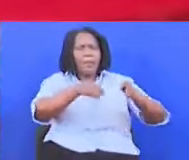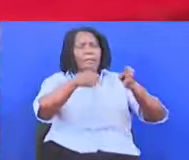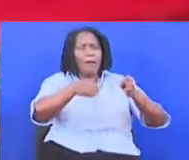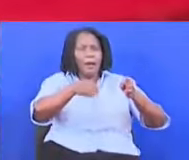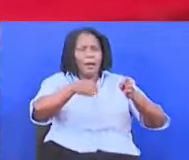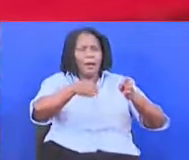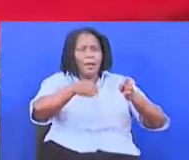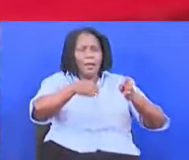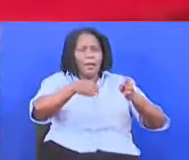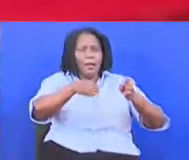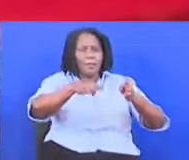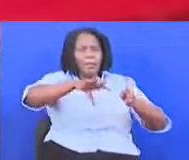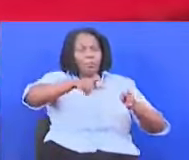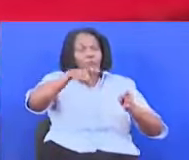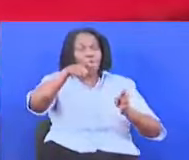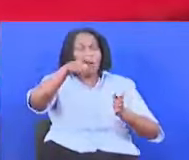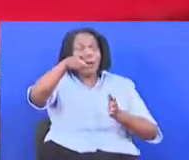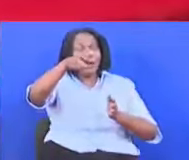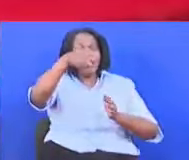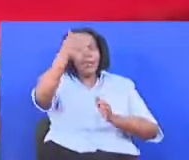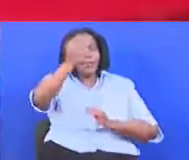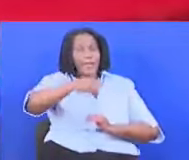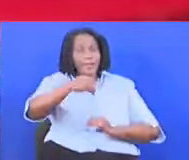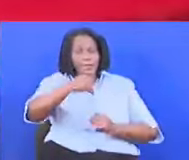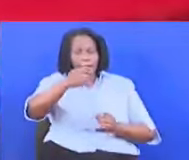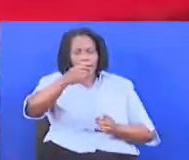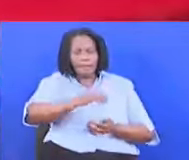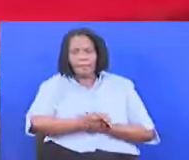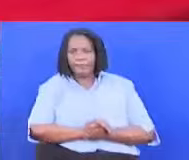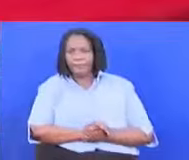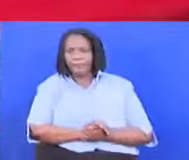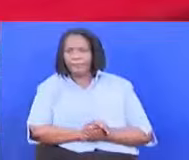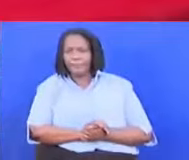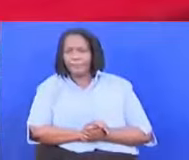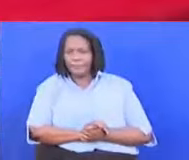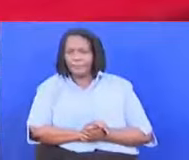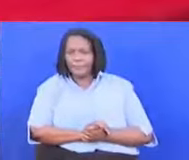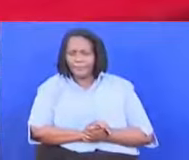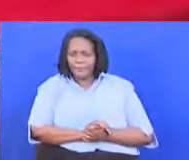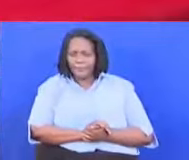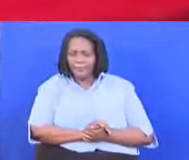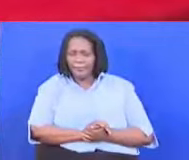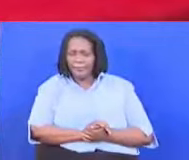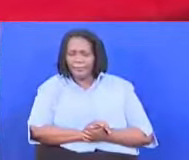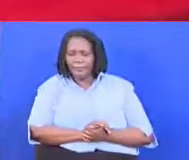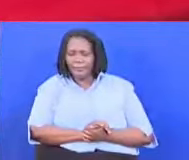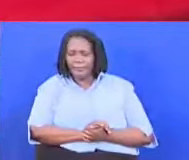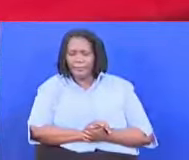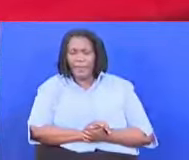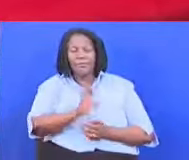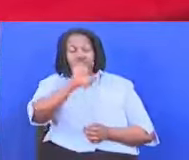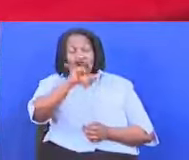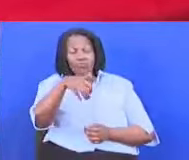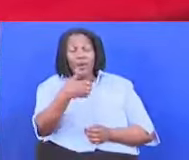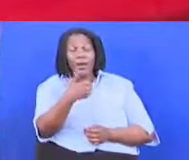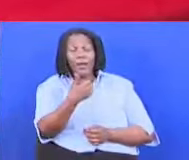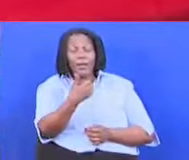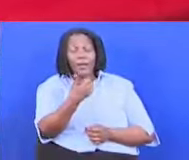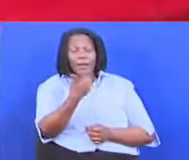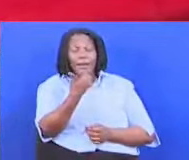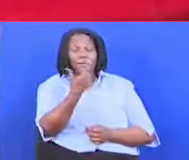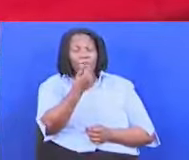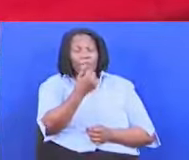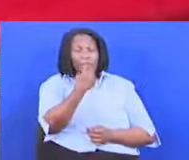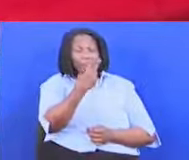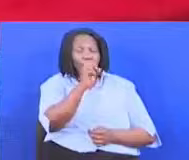Geita mjini? Mheshimiwa Spika, katika mwaka wa fedha 2024, serikali